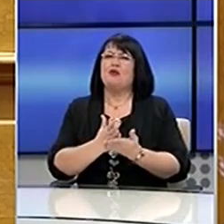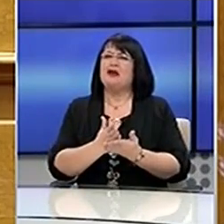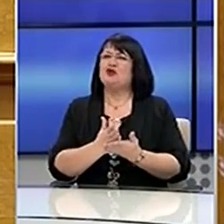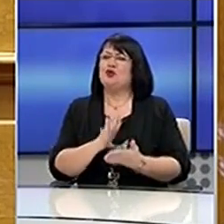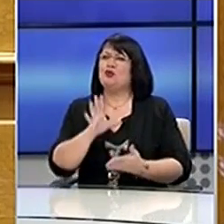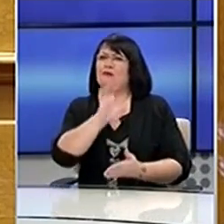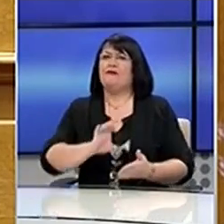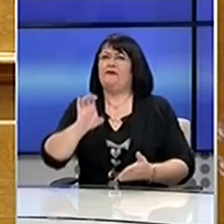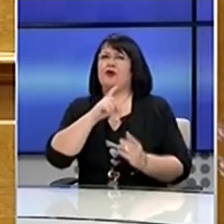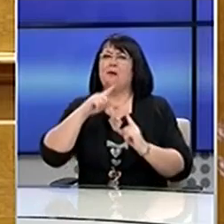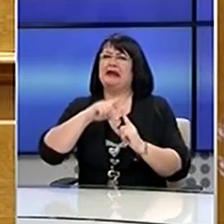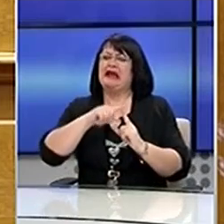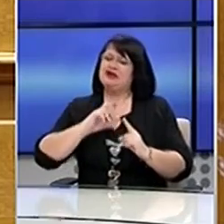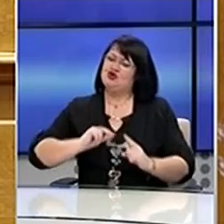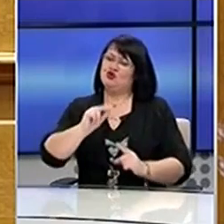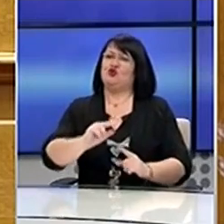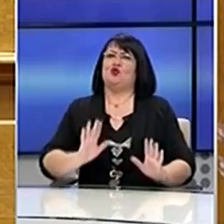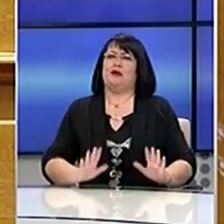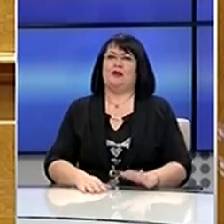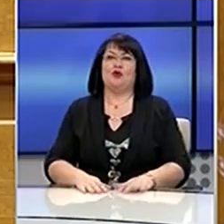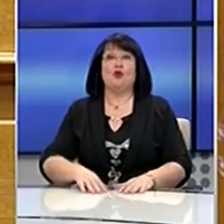όρο των τεστ που κάνουμε. Ήμασταν